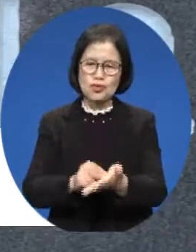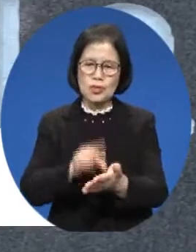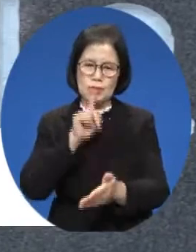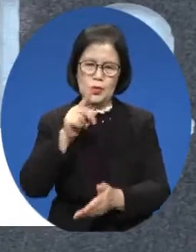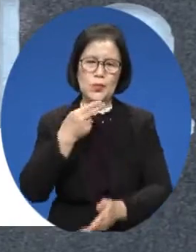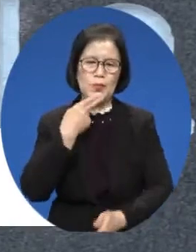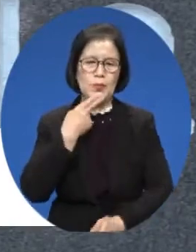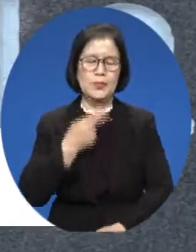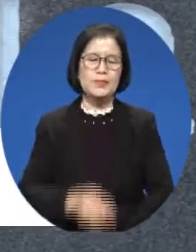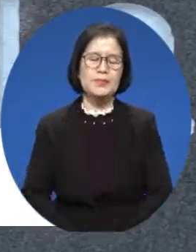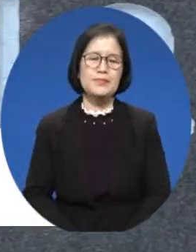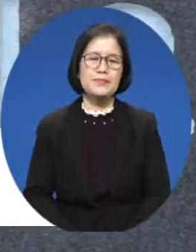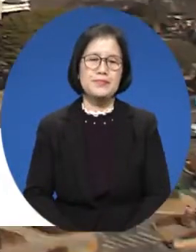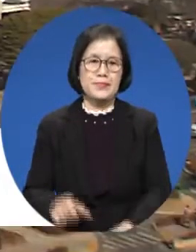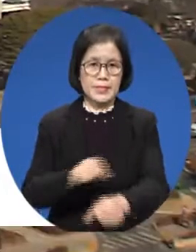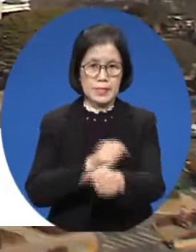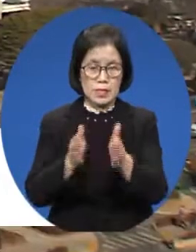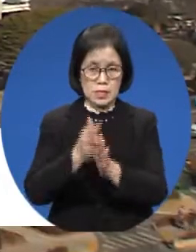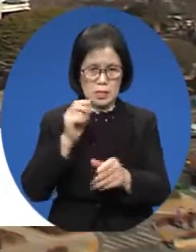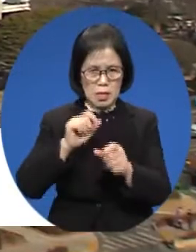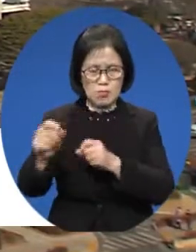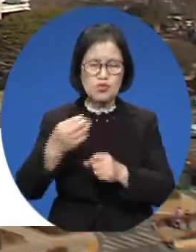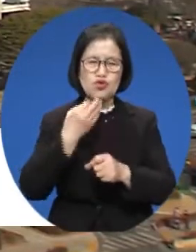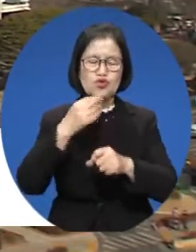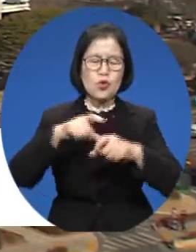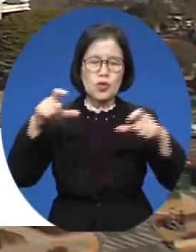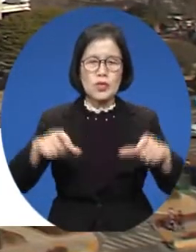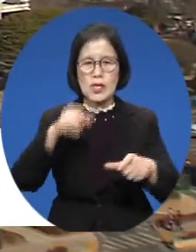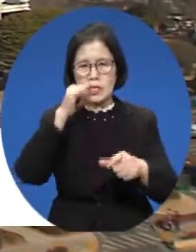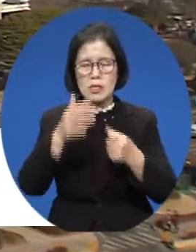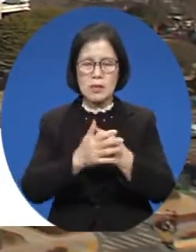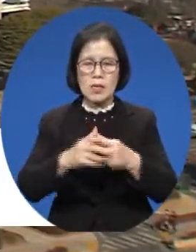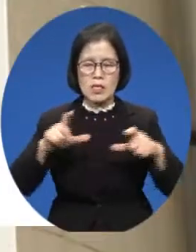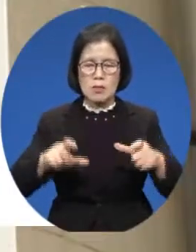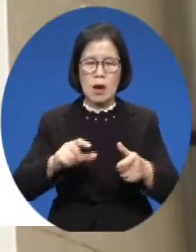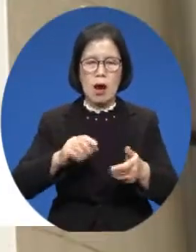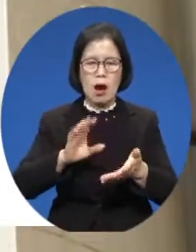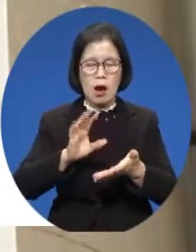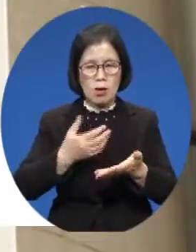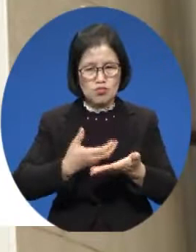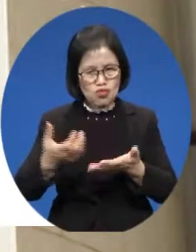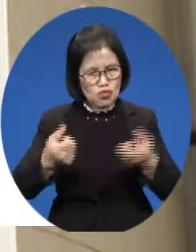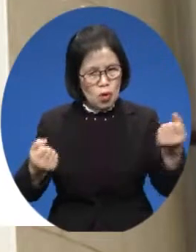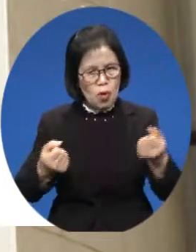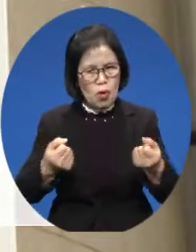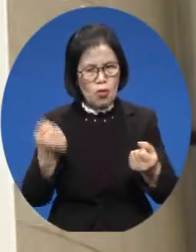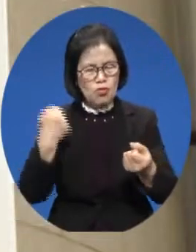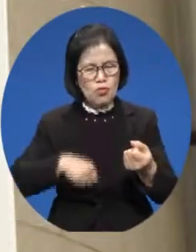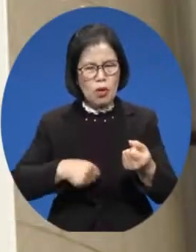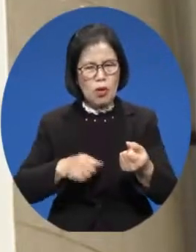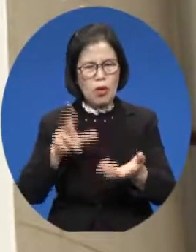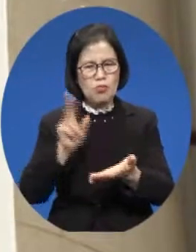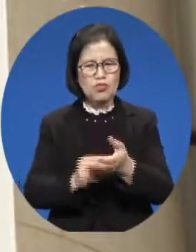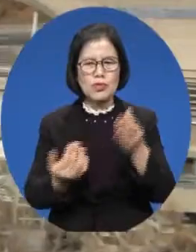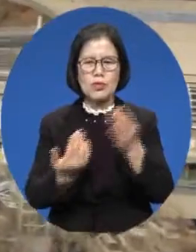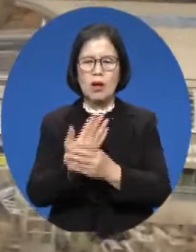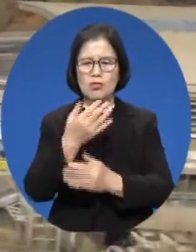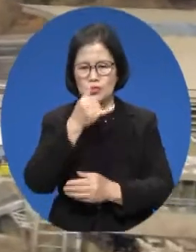실정입니다. 특례시 대부분이 수도권에 있어 지방분권 위배 논란으로 이어질 수 있기